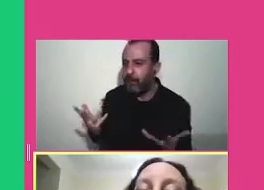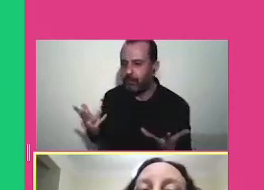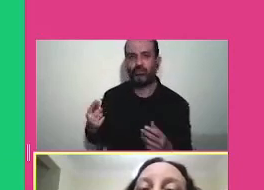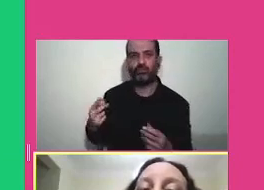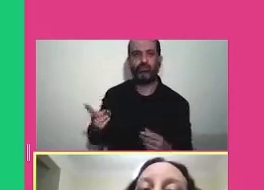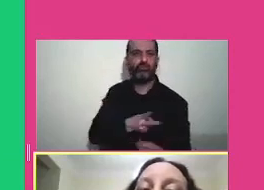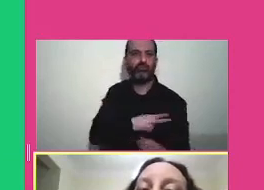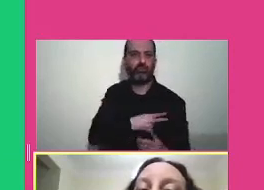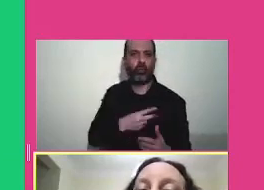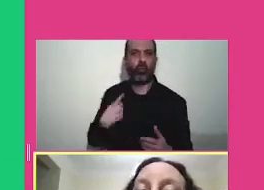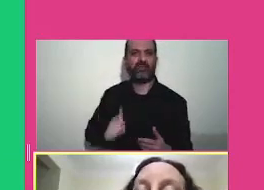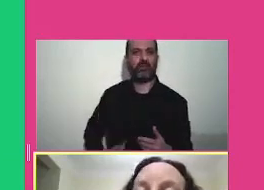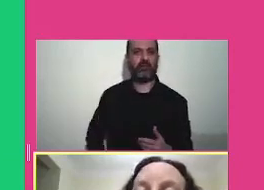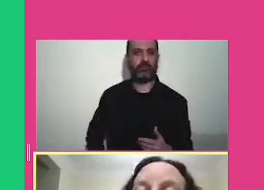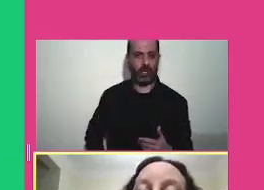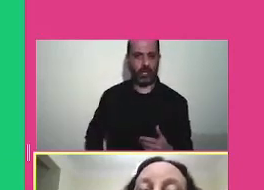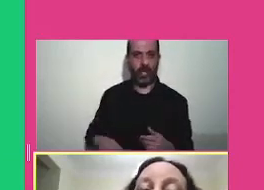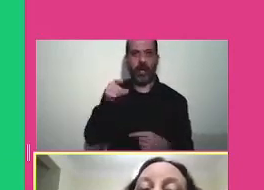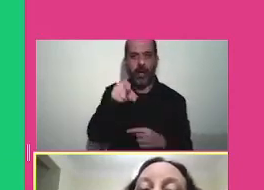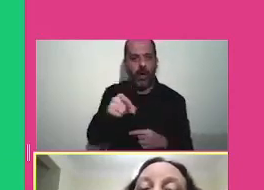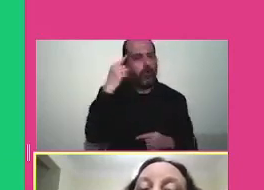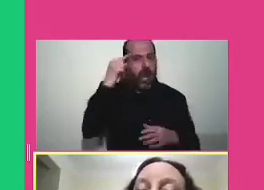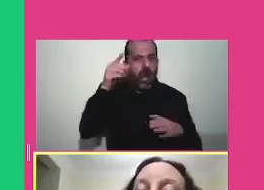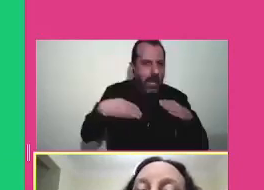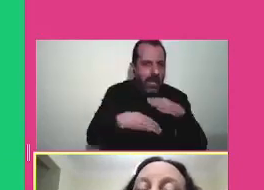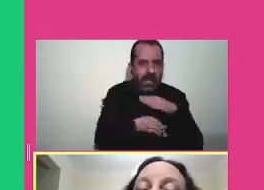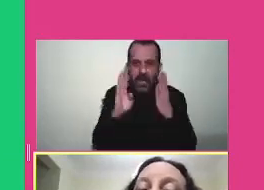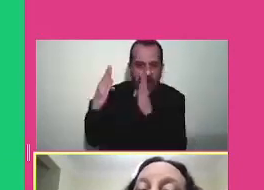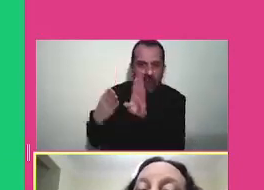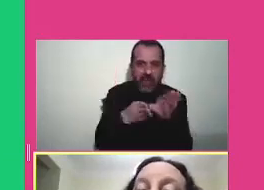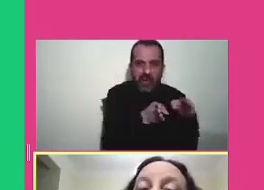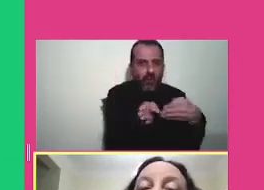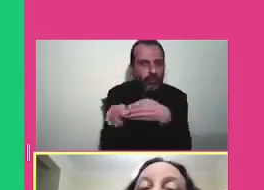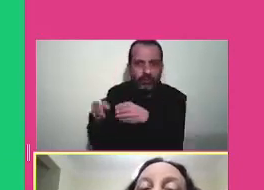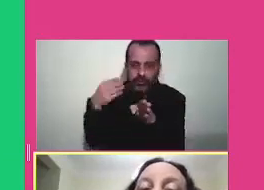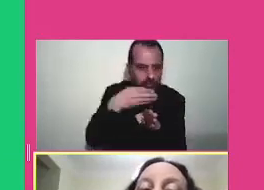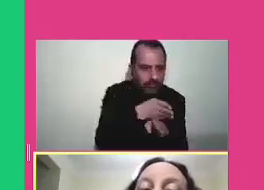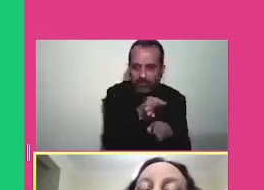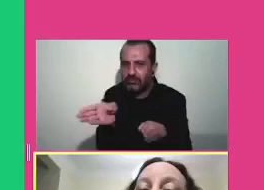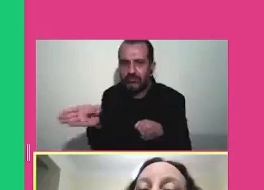το παιχνίδι, ο Λαβύρινθος του Μινόταυρου, που έχει να κάνει περισσότερο με θέματα